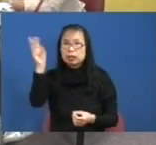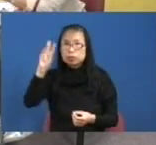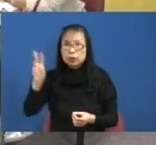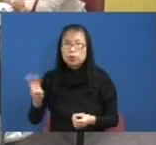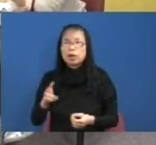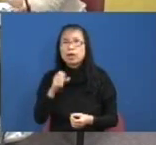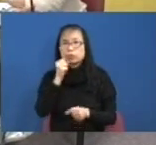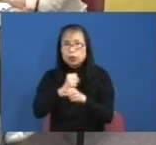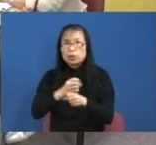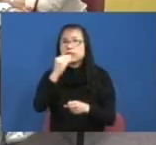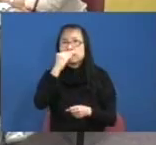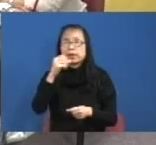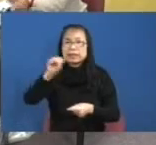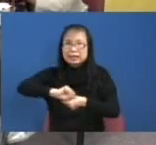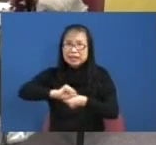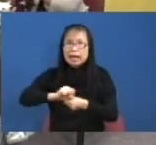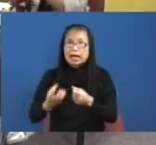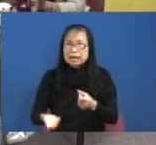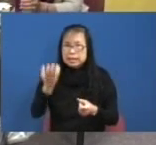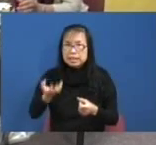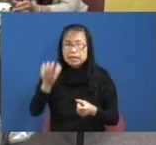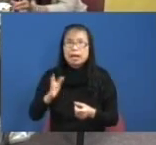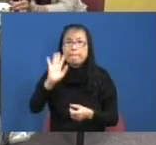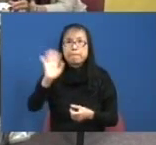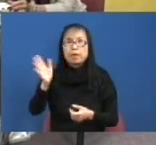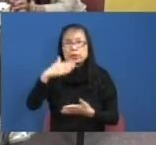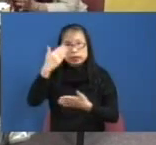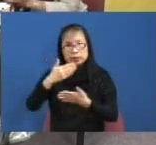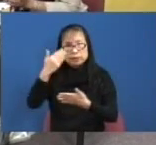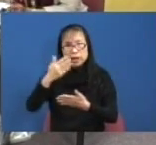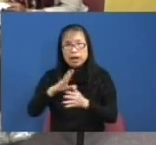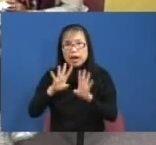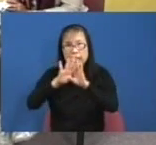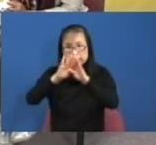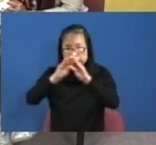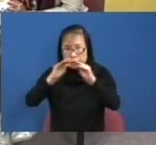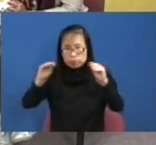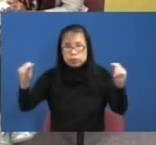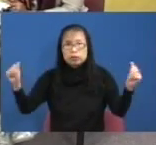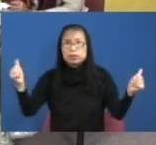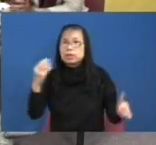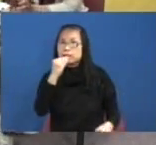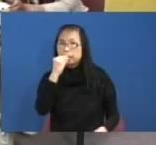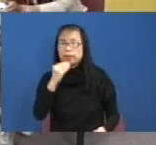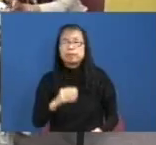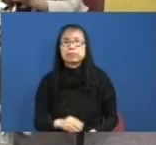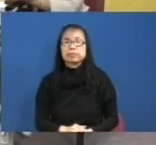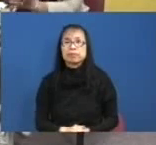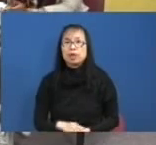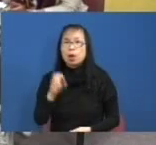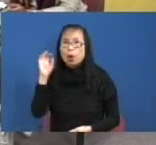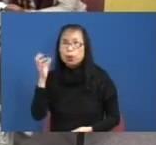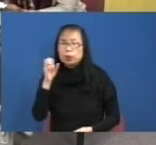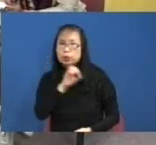就無論點樣加工加熱都唔會可以即係 消除 到嗰啲放射物㗎，係咪啊？即係黃會長，係咪都